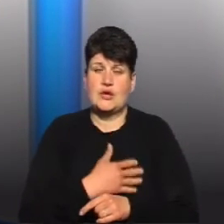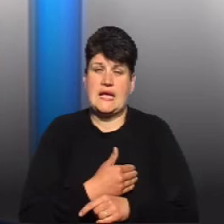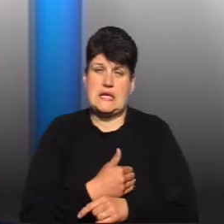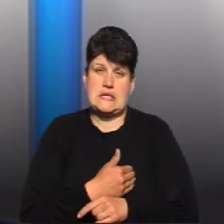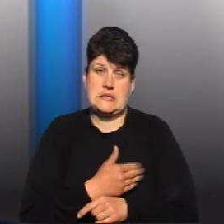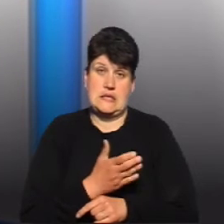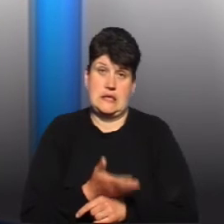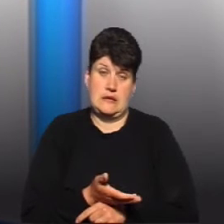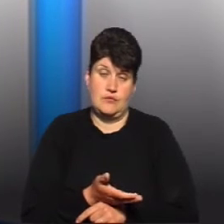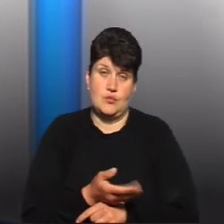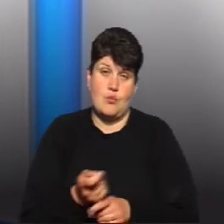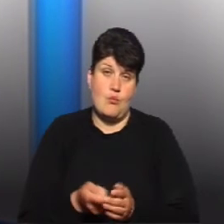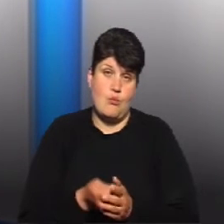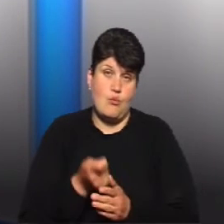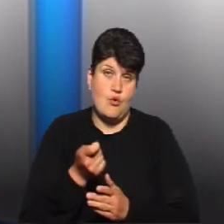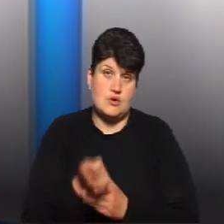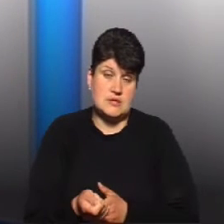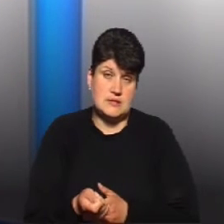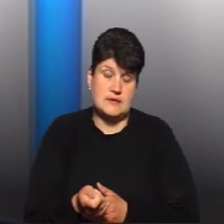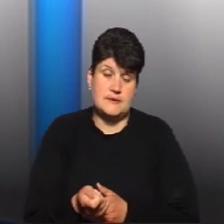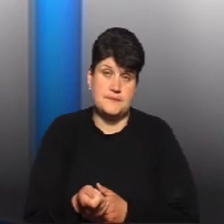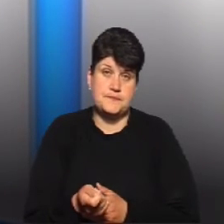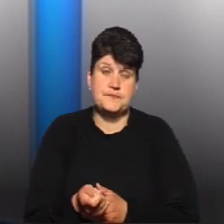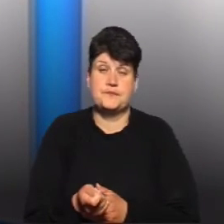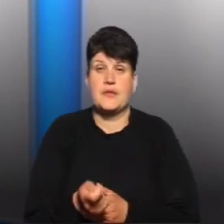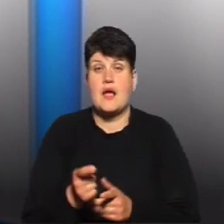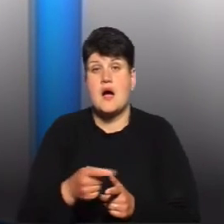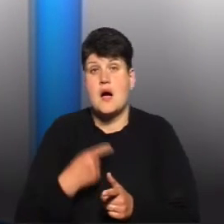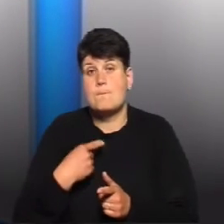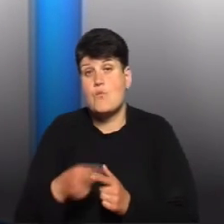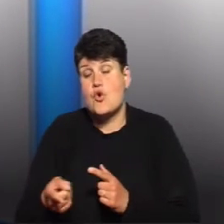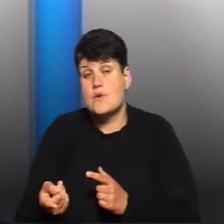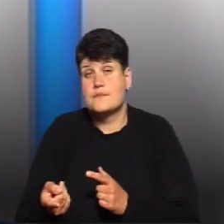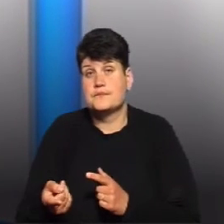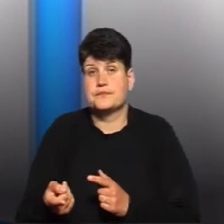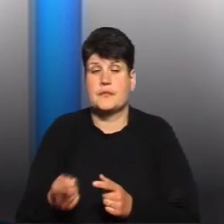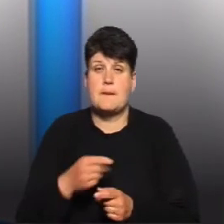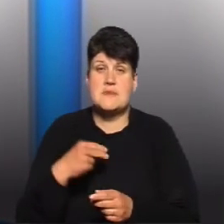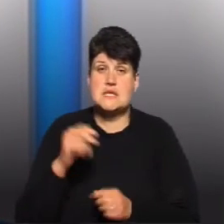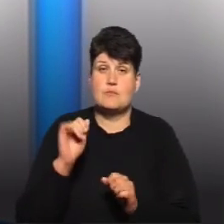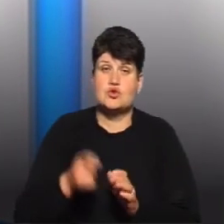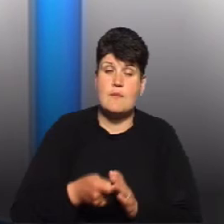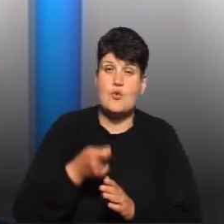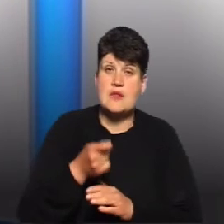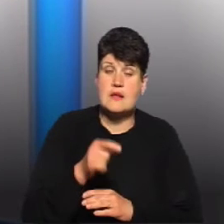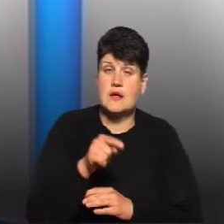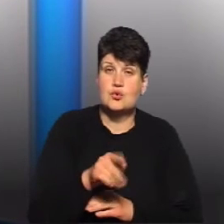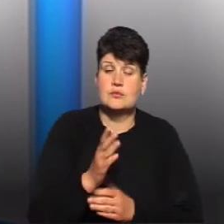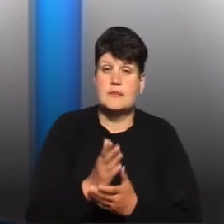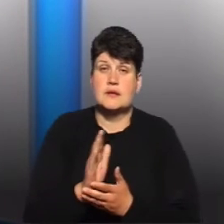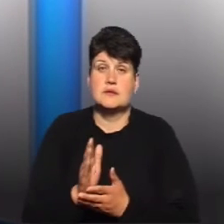такий поданий, тобто певна процедура, так? Або відповідно президент може подати, але тут має, скажімо так сказати, своє